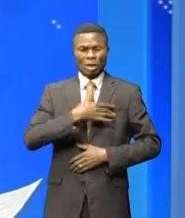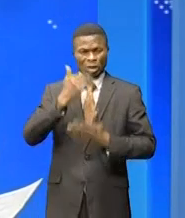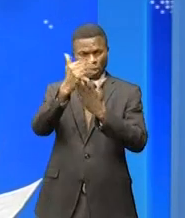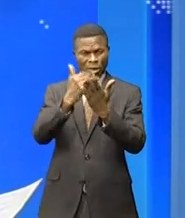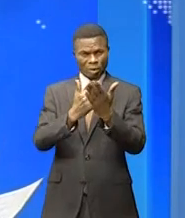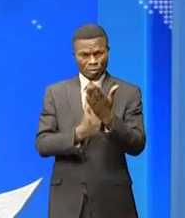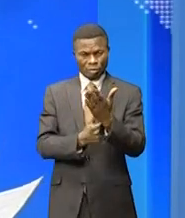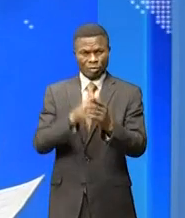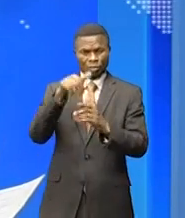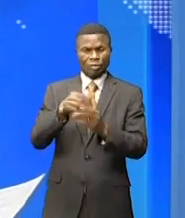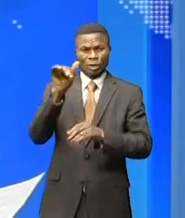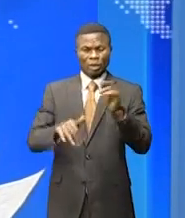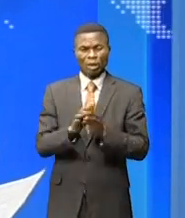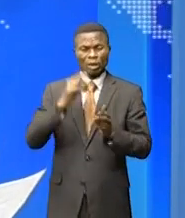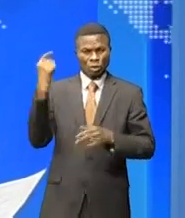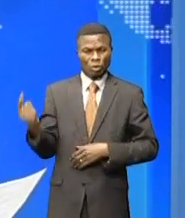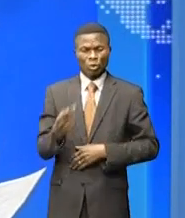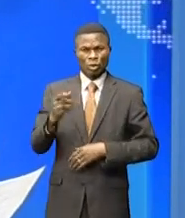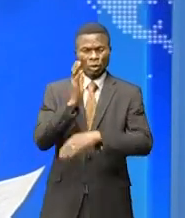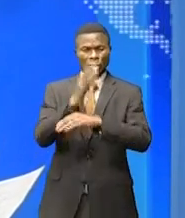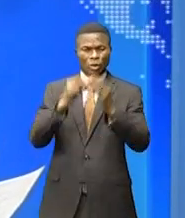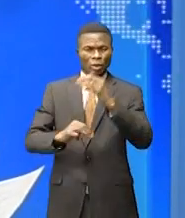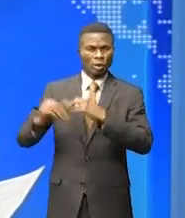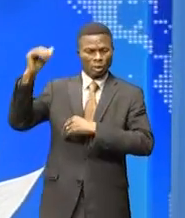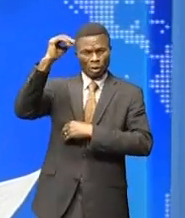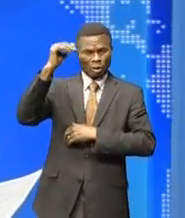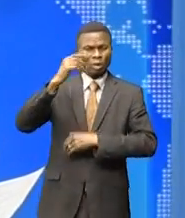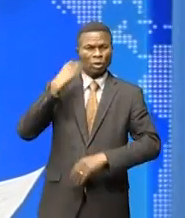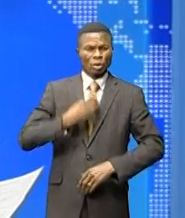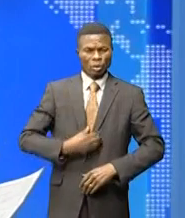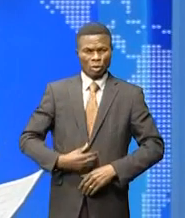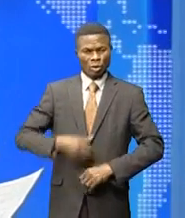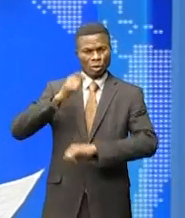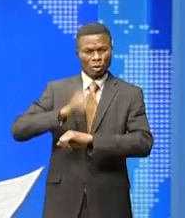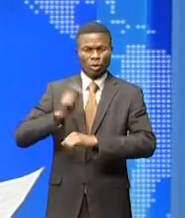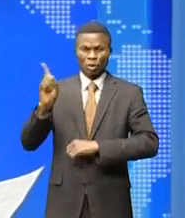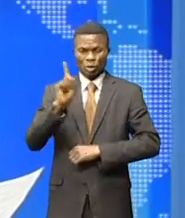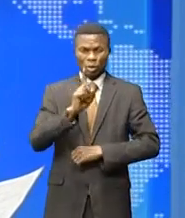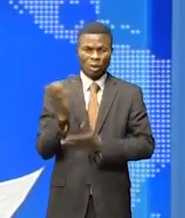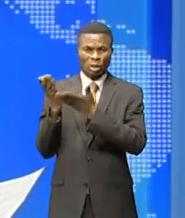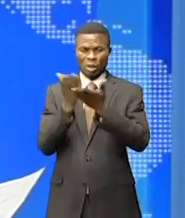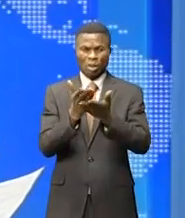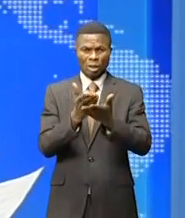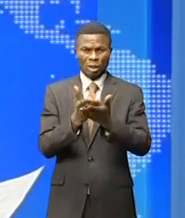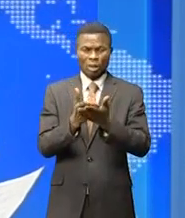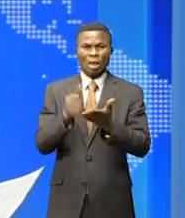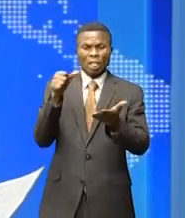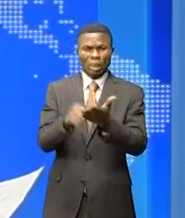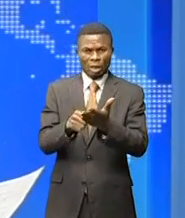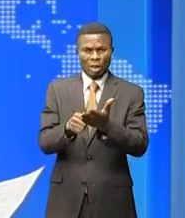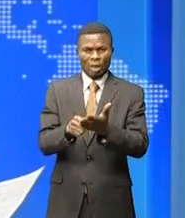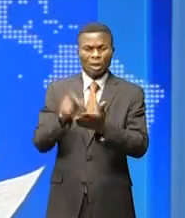identification au secrétariat permanent du Conseil supérieur de la magistrature, chacun muni de l'acte justifiant